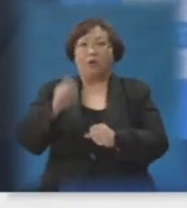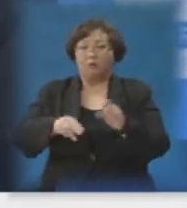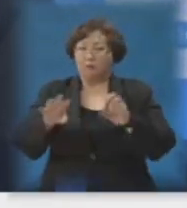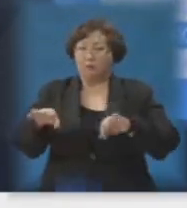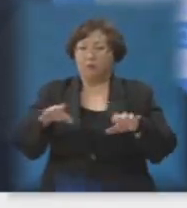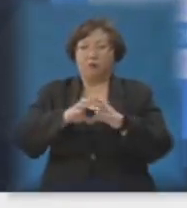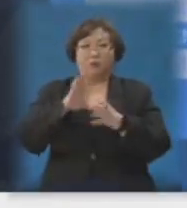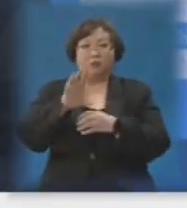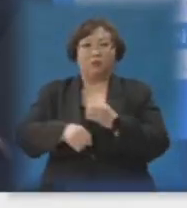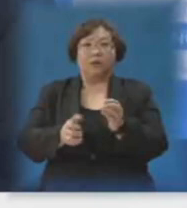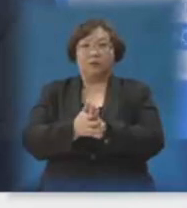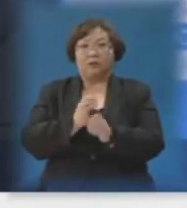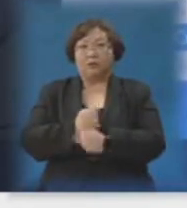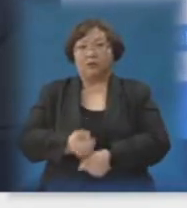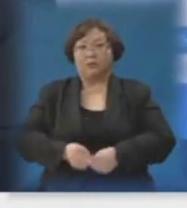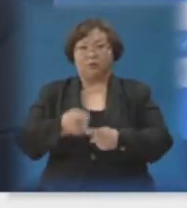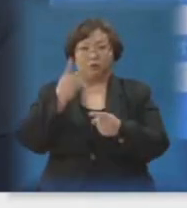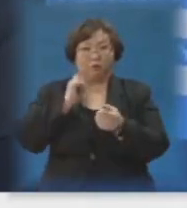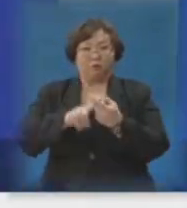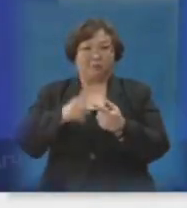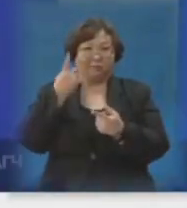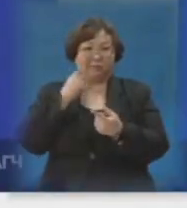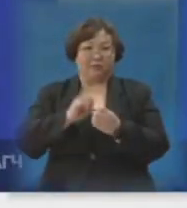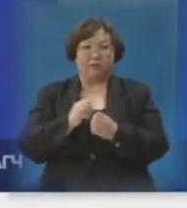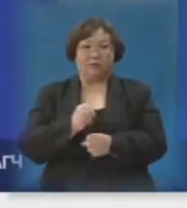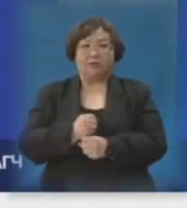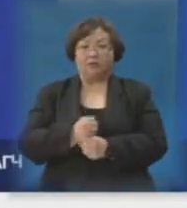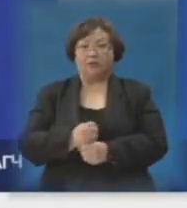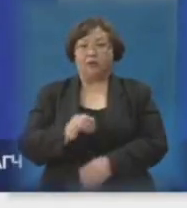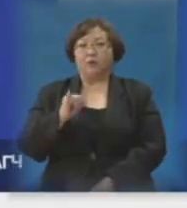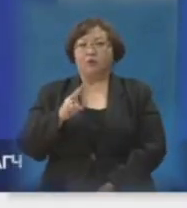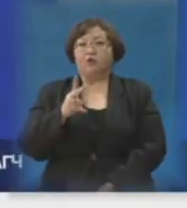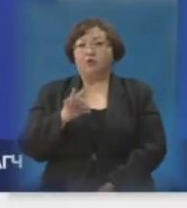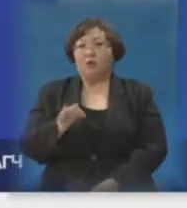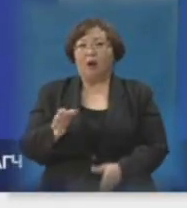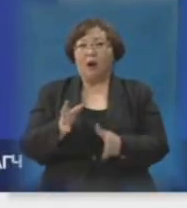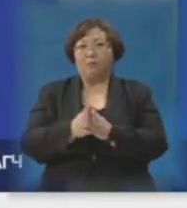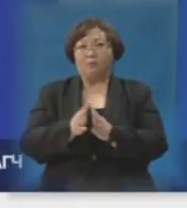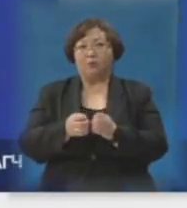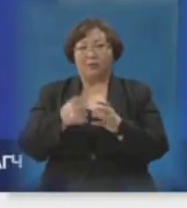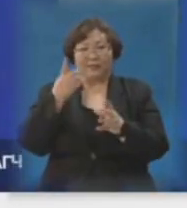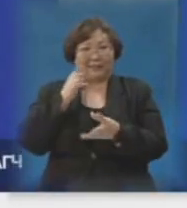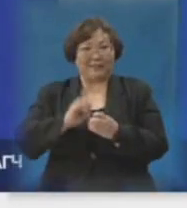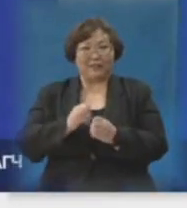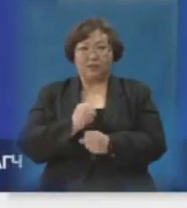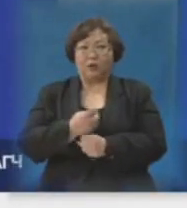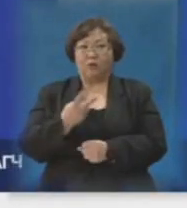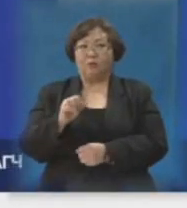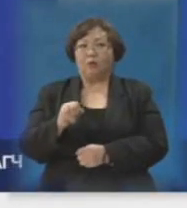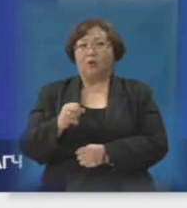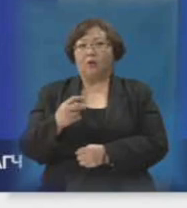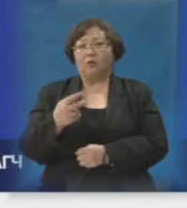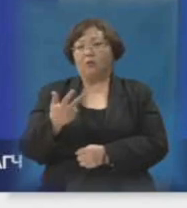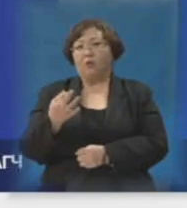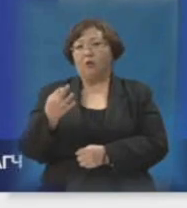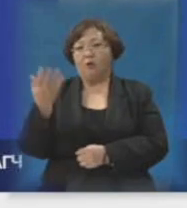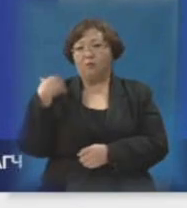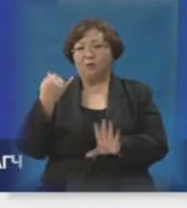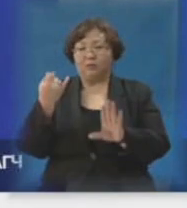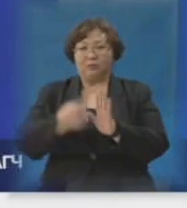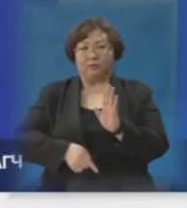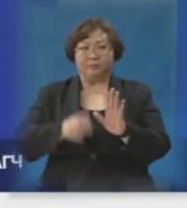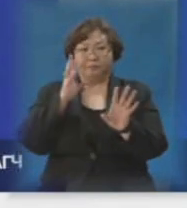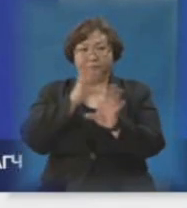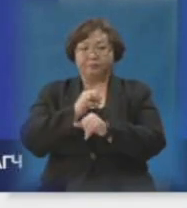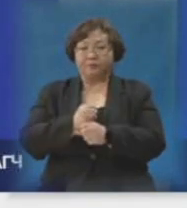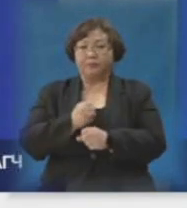ажиллагааг нэмэгдүүлэх зорилго бүхий санаачлаг юм а. ЮНЕСКО-гийн бүтээлч хотуудын 2004 оны 6 дугаар сард байгуулагдсан